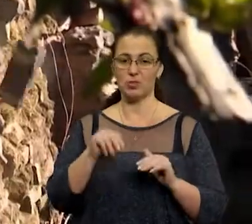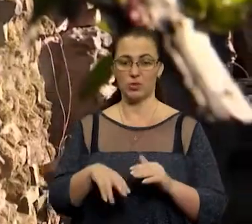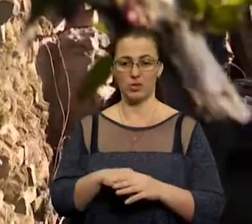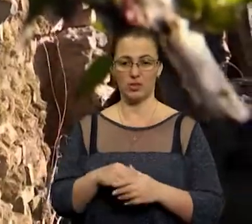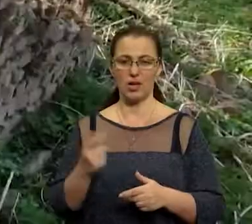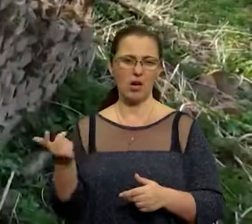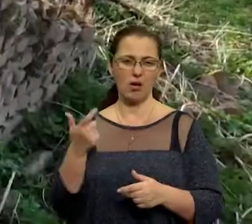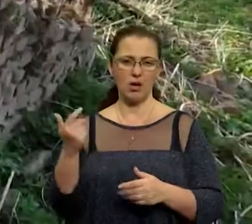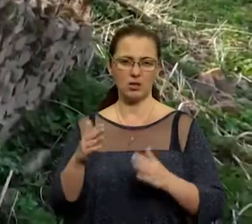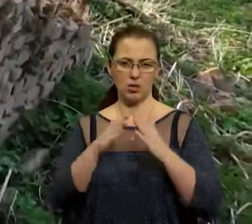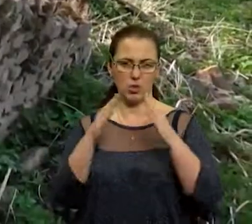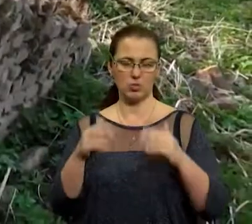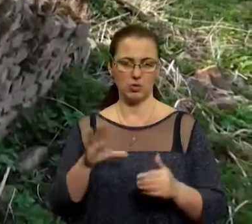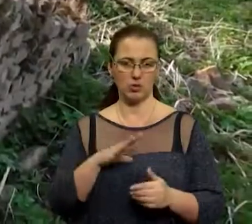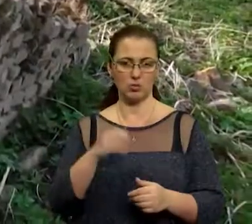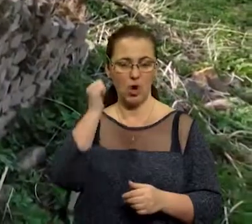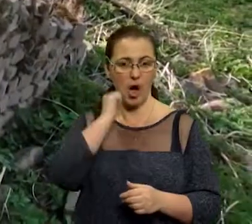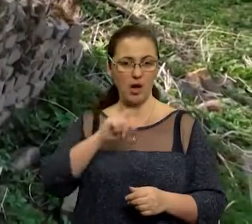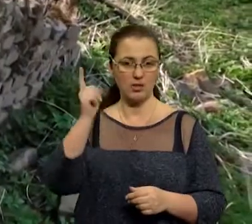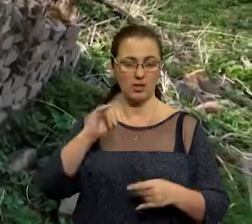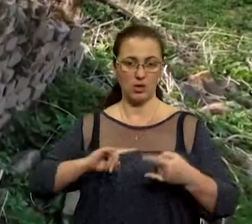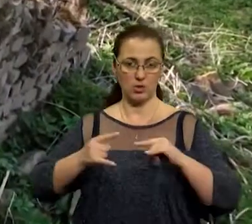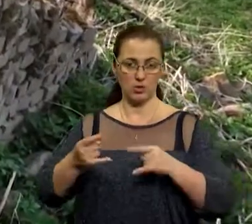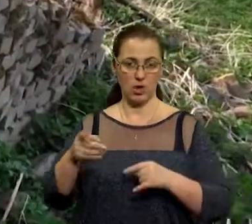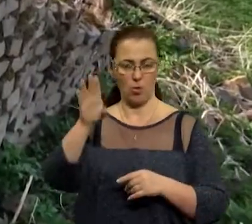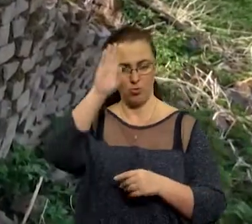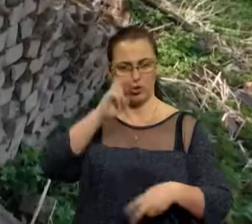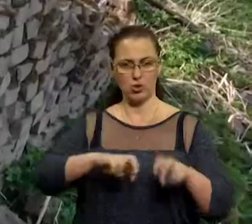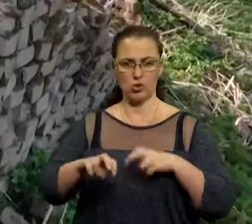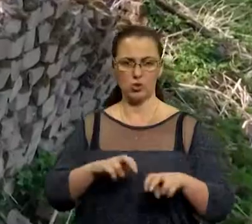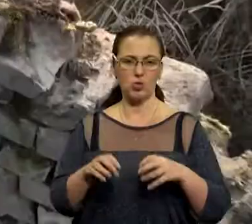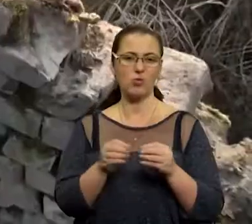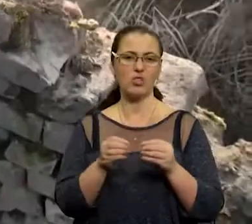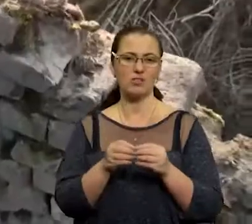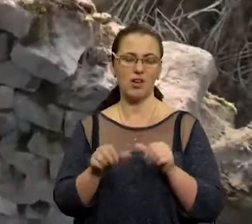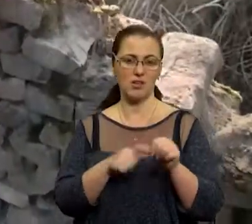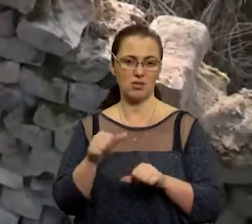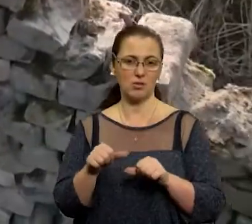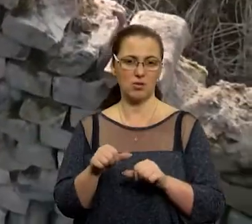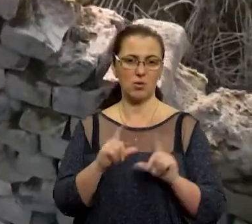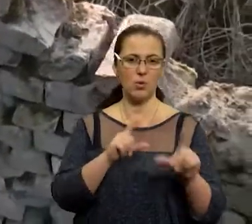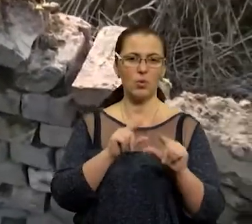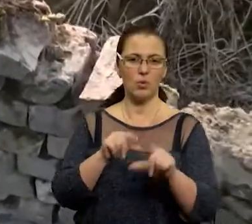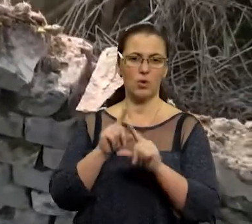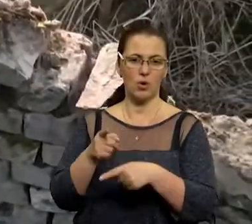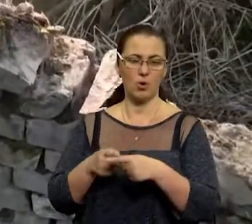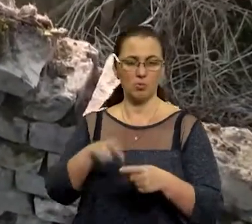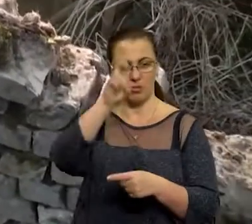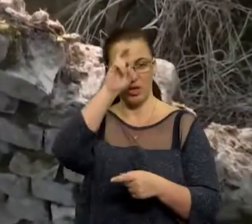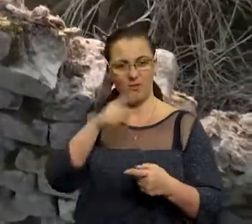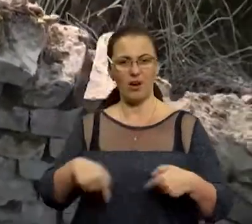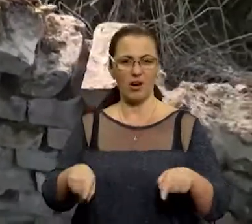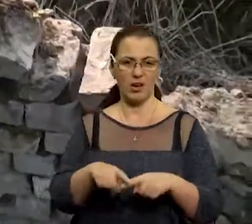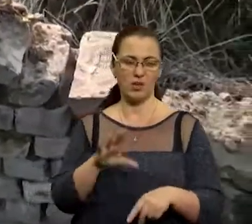споруда була. Старовинну цеглу Олександр вишукує вже понад 10 років. За цей час об'їздив півкраїни, був із-за кордоном, зараз